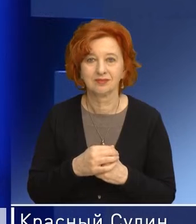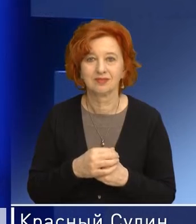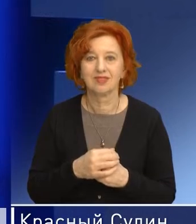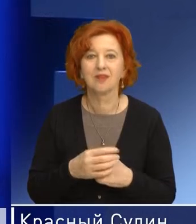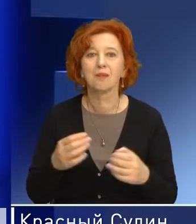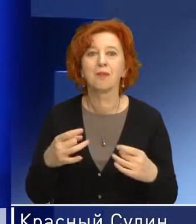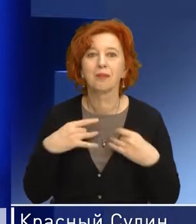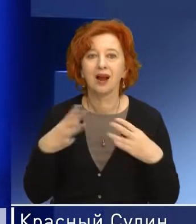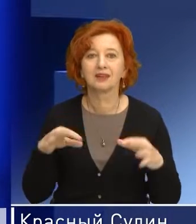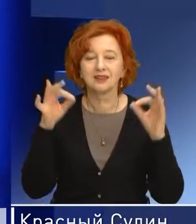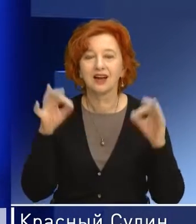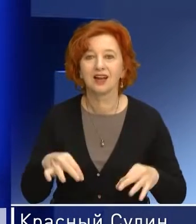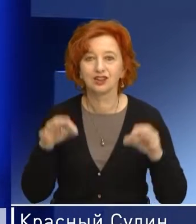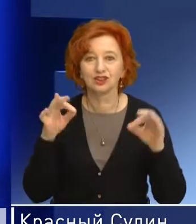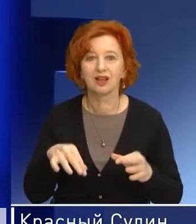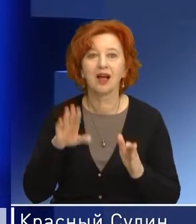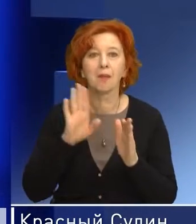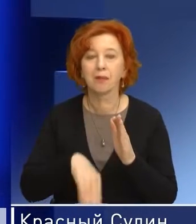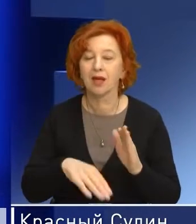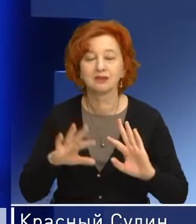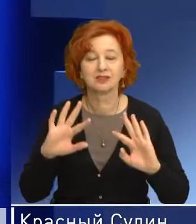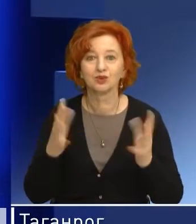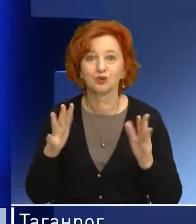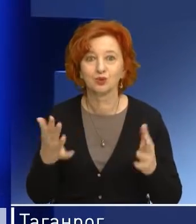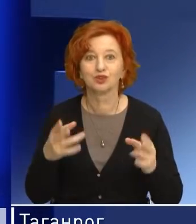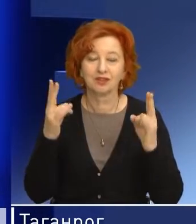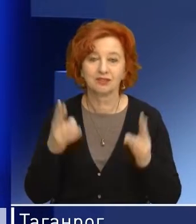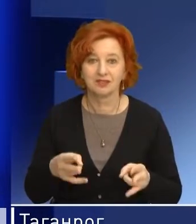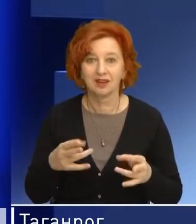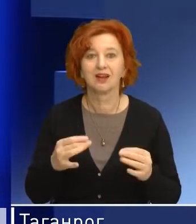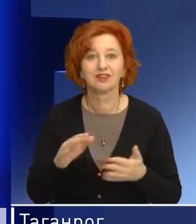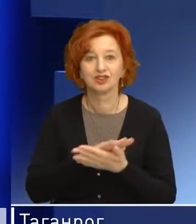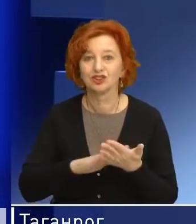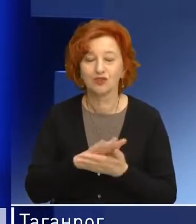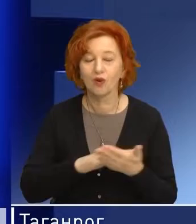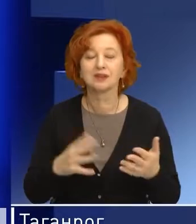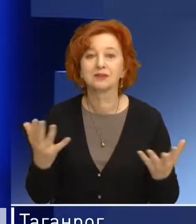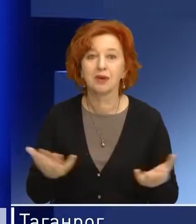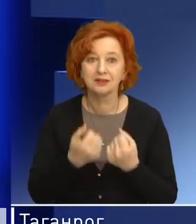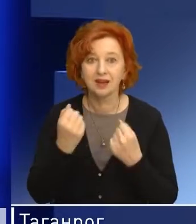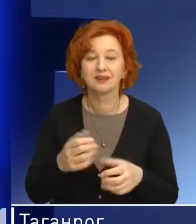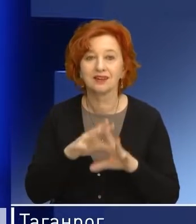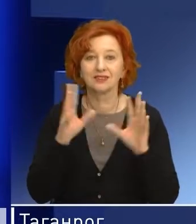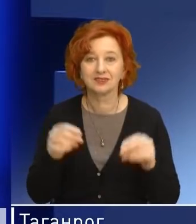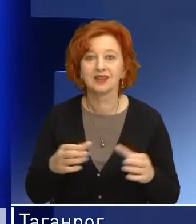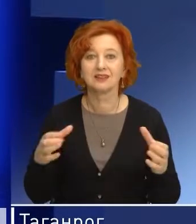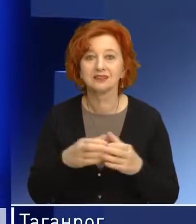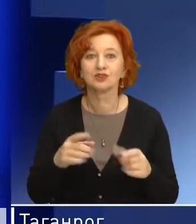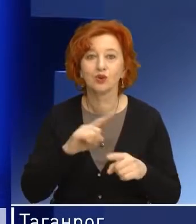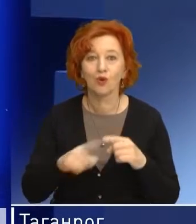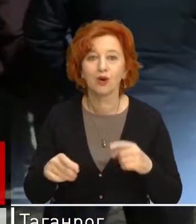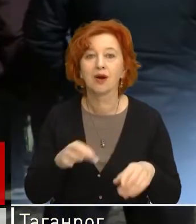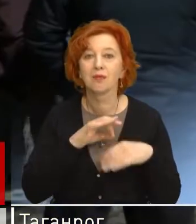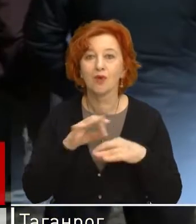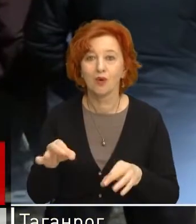Впрочем, праздник Крещения на Дону прошел без инцидентов и несчастных случаев. Помимо спасателей, у каждой купели дежурили и бригады скорой помощи, и